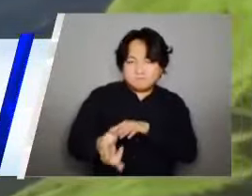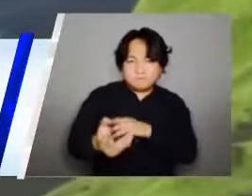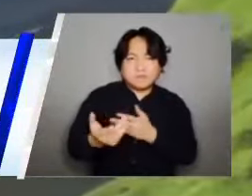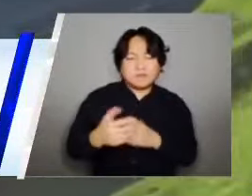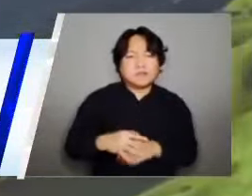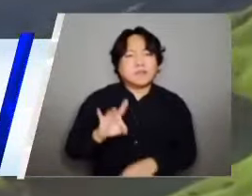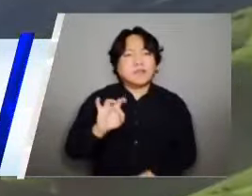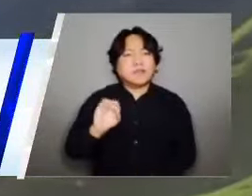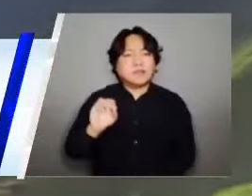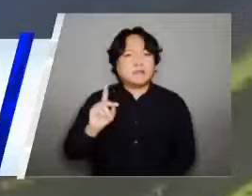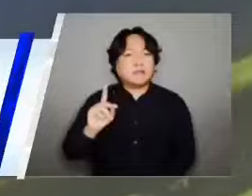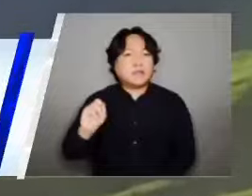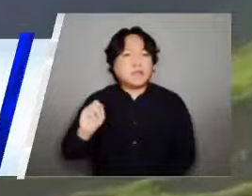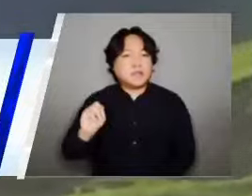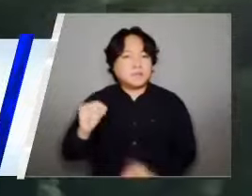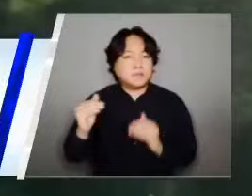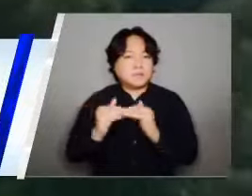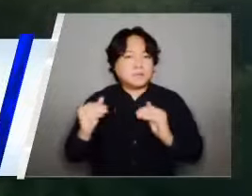at